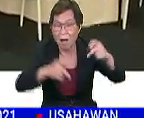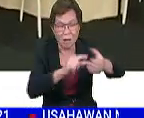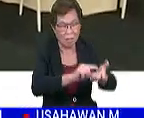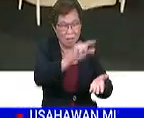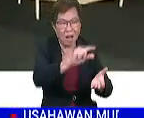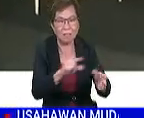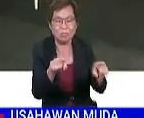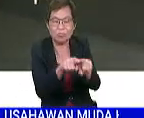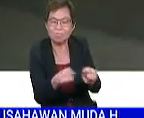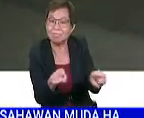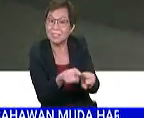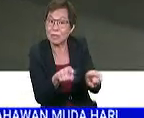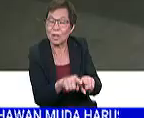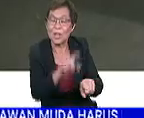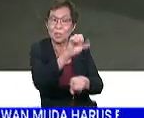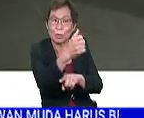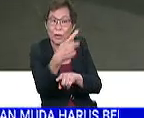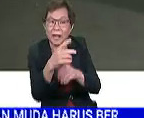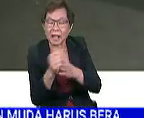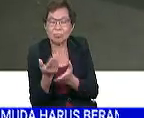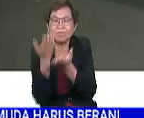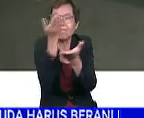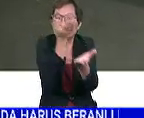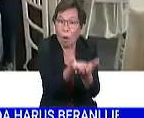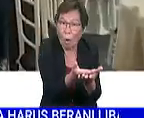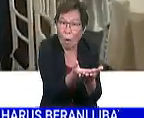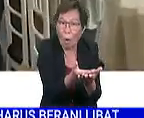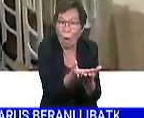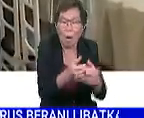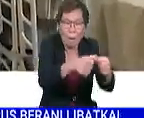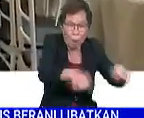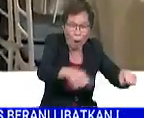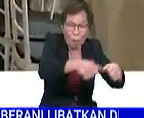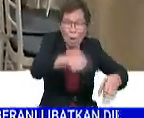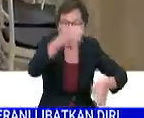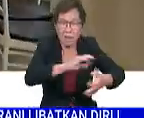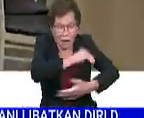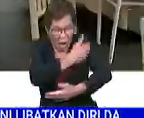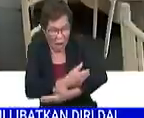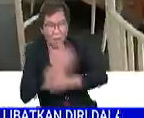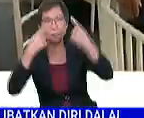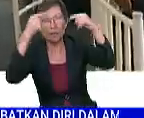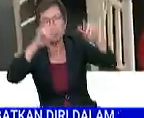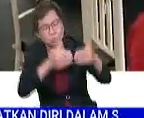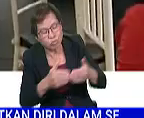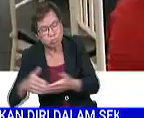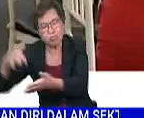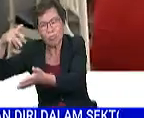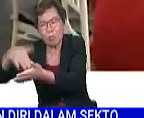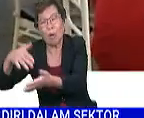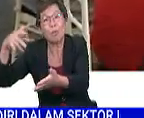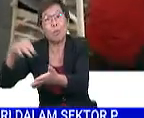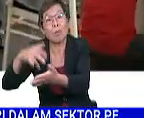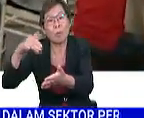sempadan secara percuma sehingga rm10,000 ditawarkan kepada pendeposit sekiranya anak mereka berjaya menyambung pelajaran ke